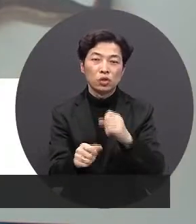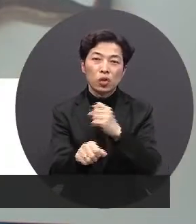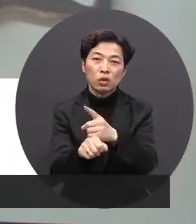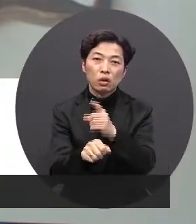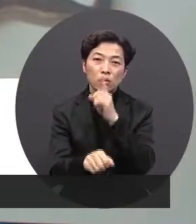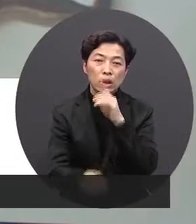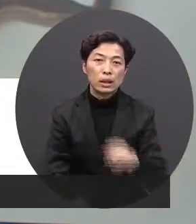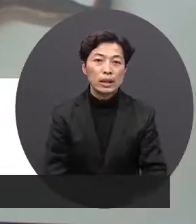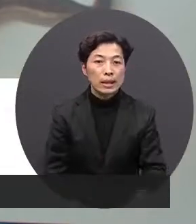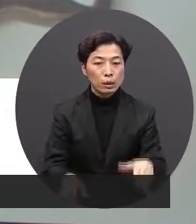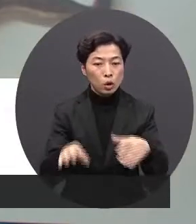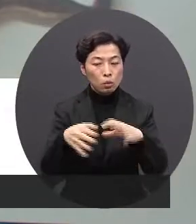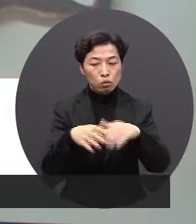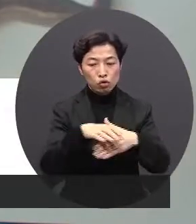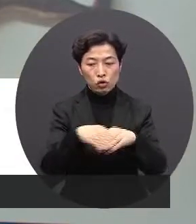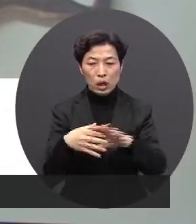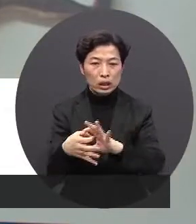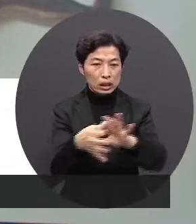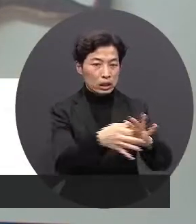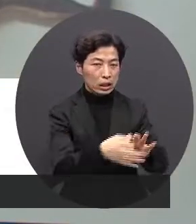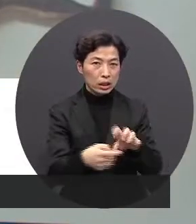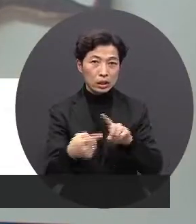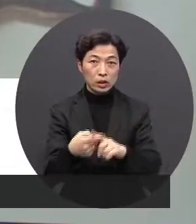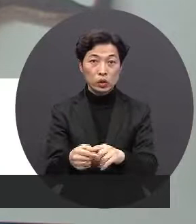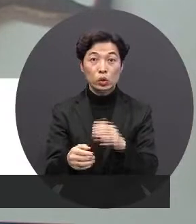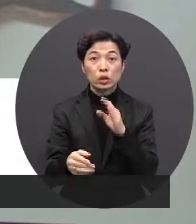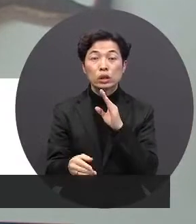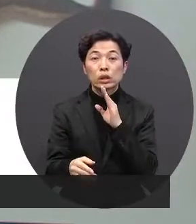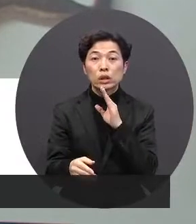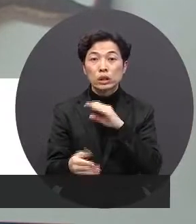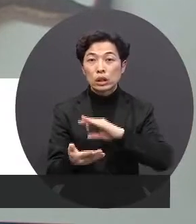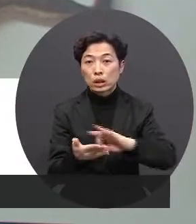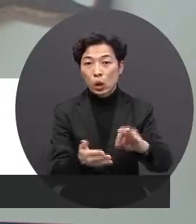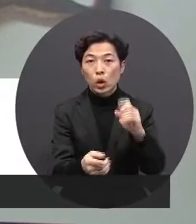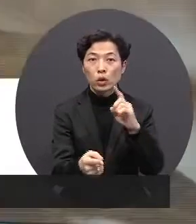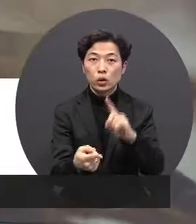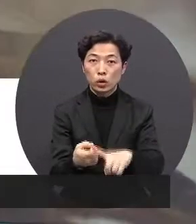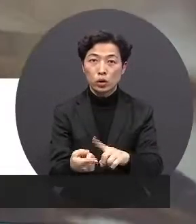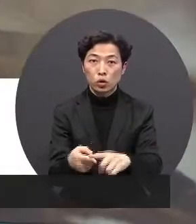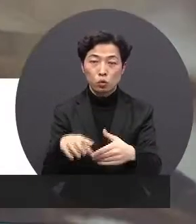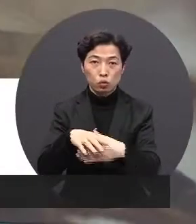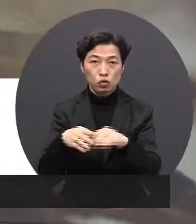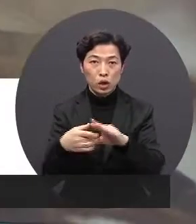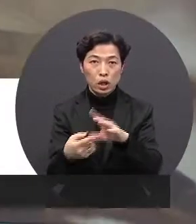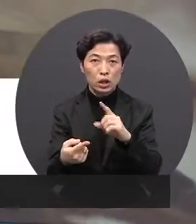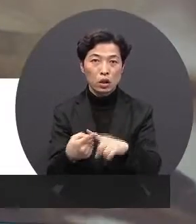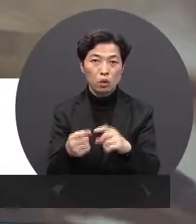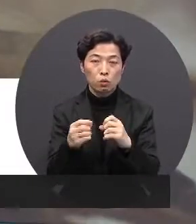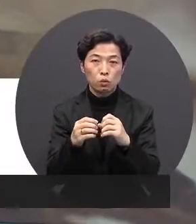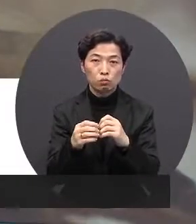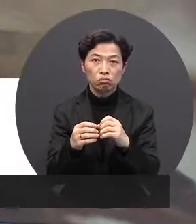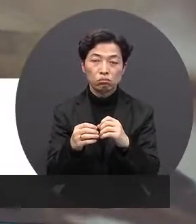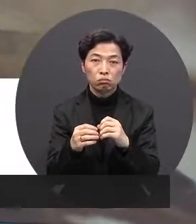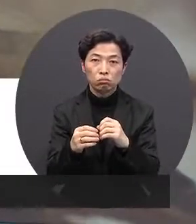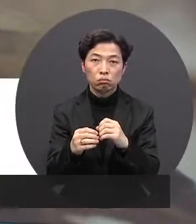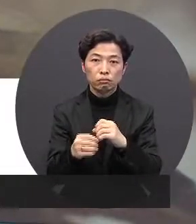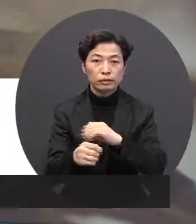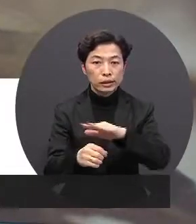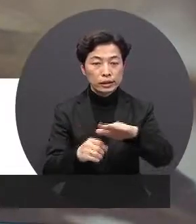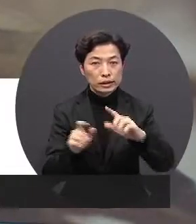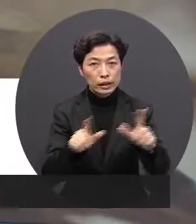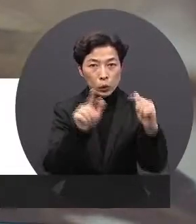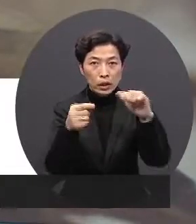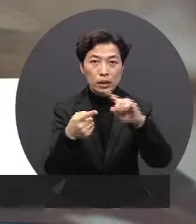이번 문화있다에서는 실용과 예술이라는 두 가치가 공존하는 현대 장신구 분야에서 과연